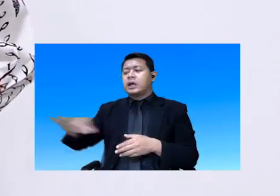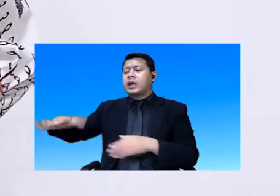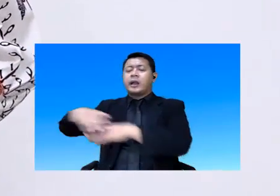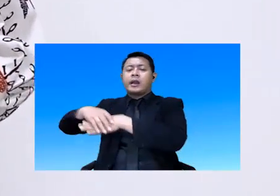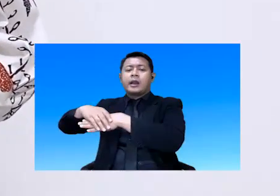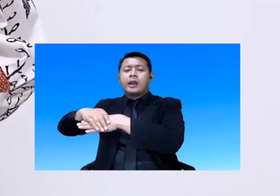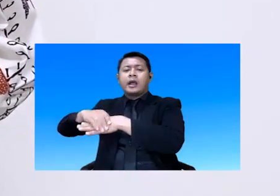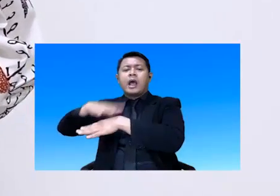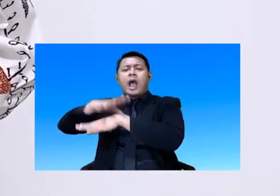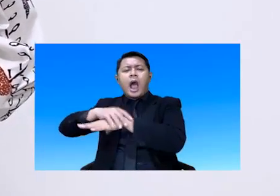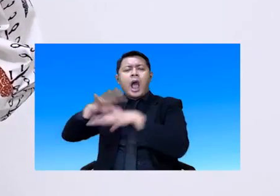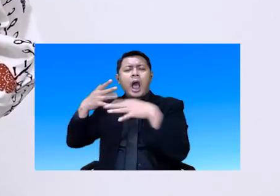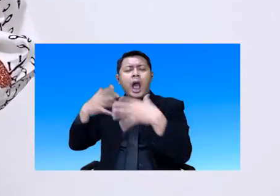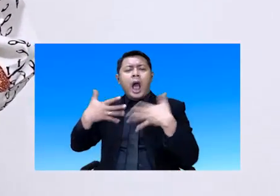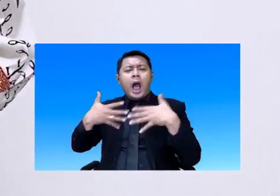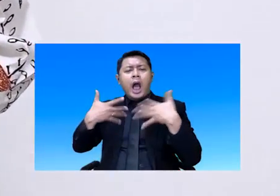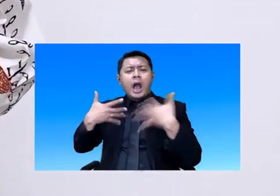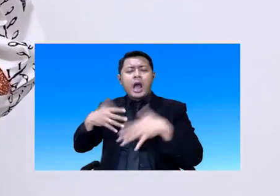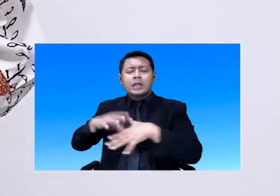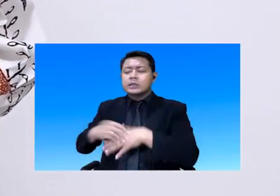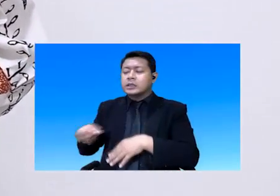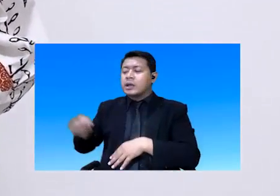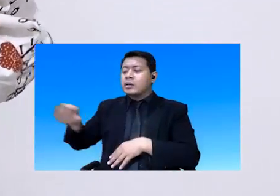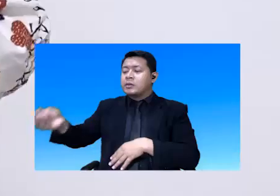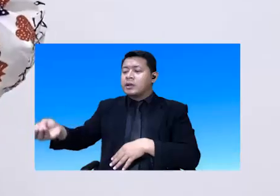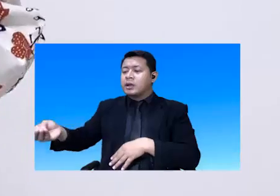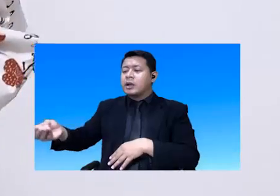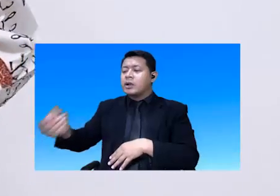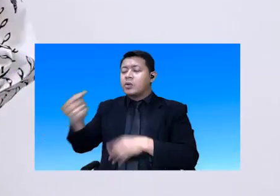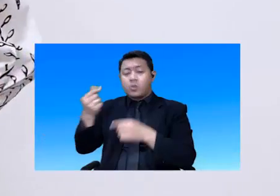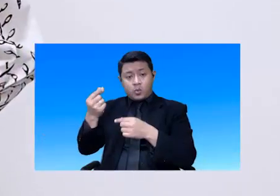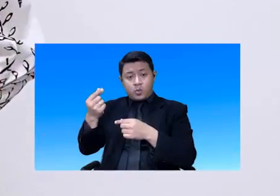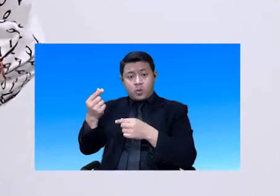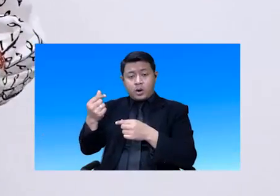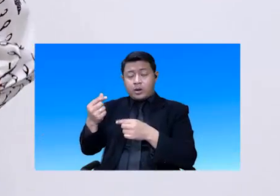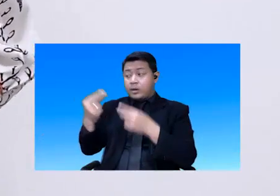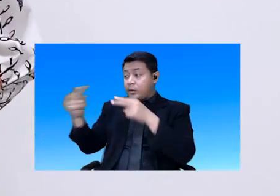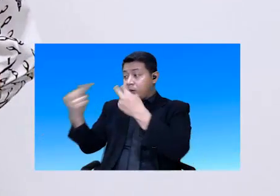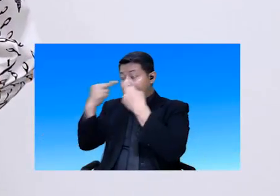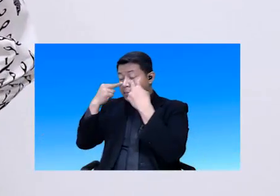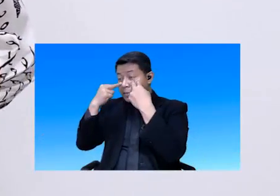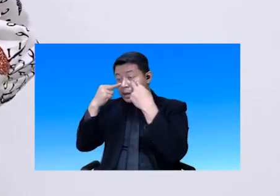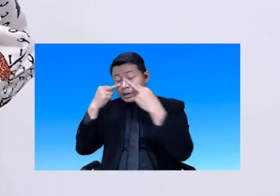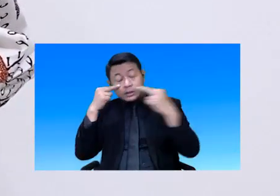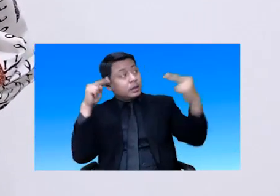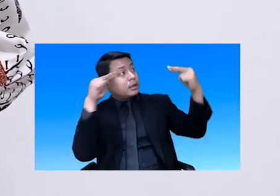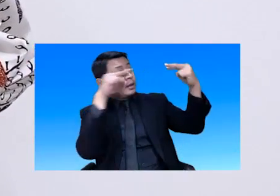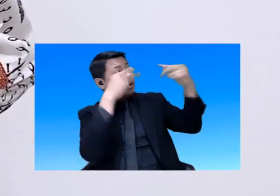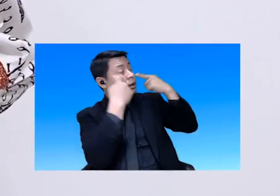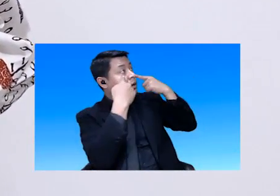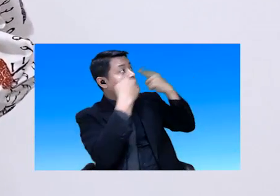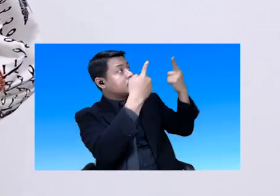sangat hangat. Dan pada saat saya memberikan uang itu, mata nenek itu langsung melihat saya. Saya merasa ada